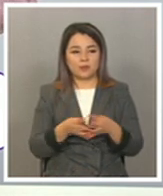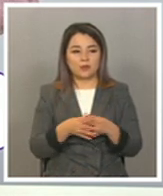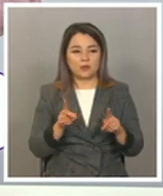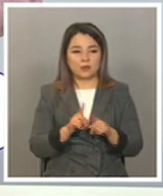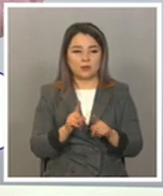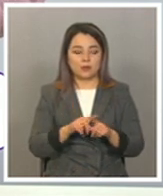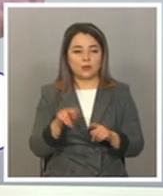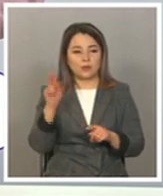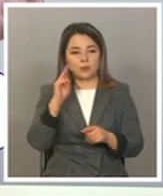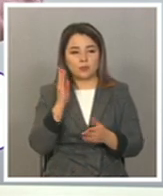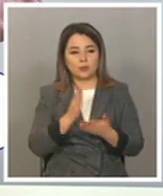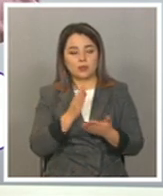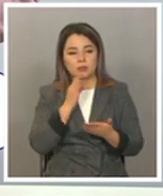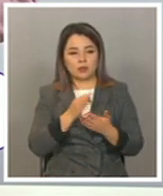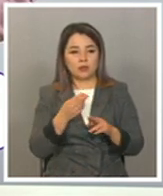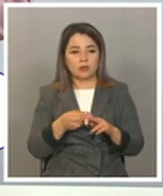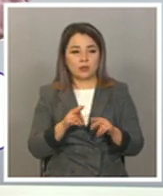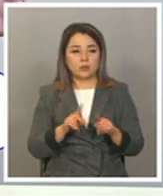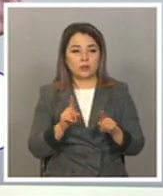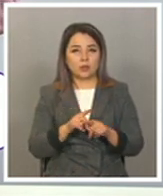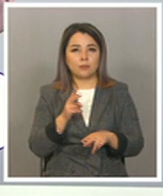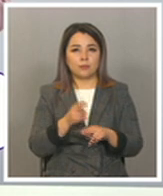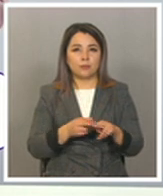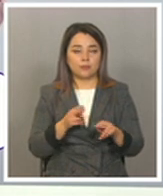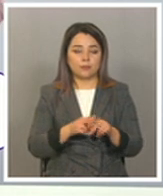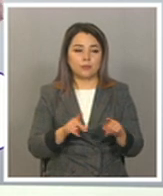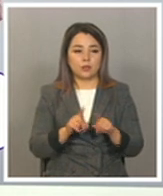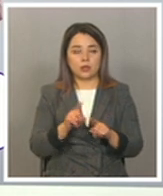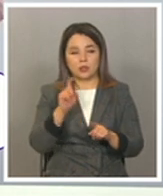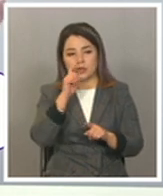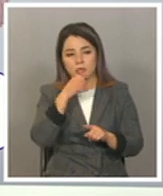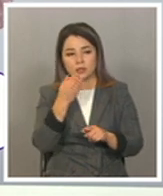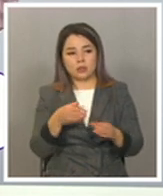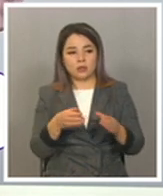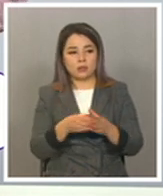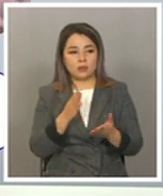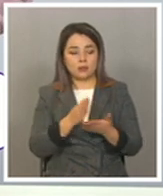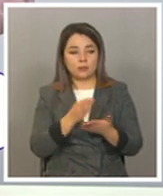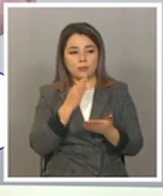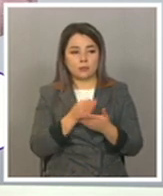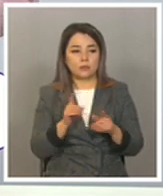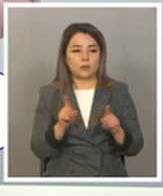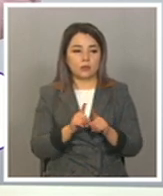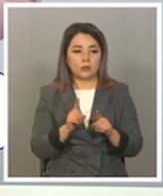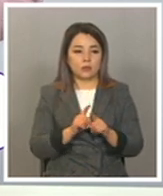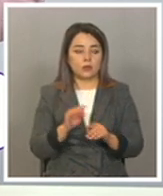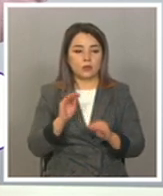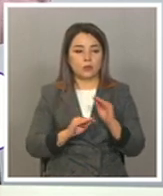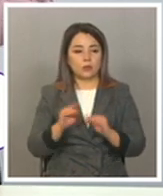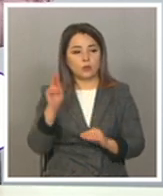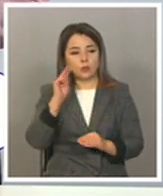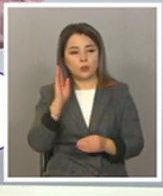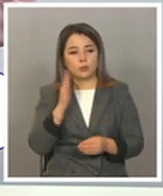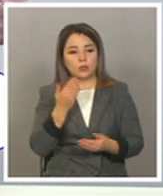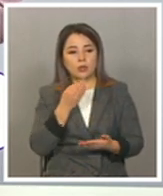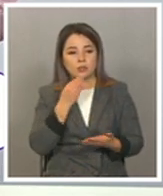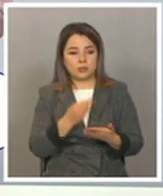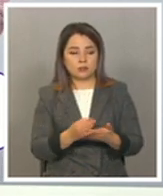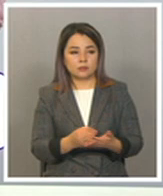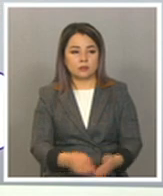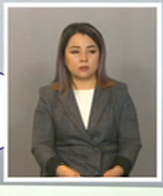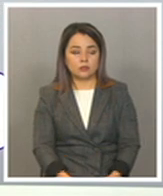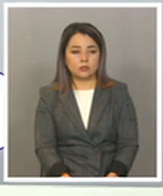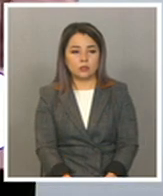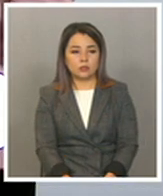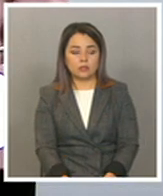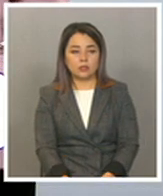сипаттауды үйренесіздер. Сонымен қатар металдардың қышқылдармен әрекеттесуінің реакция теңдеулерін құрастыруды үйренесіздер.